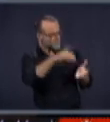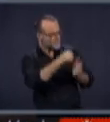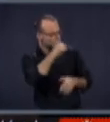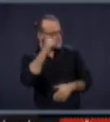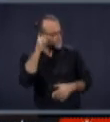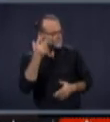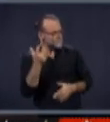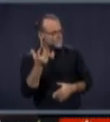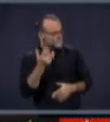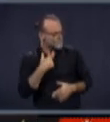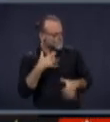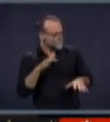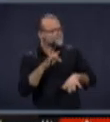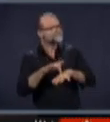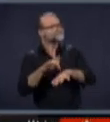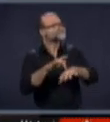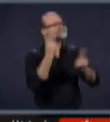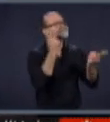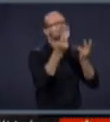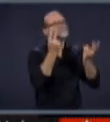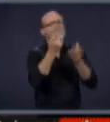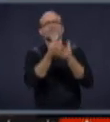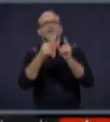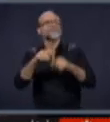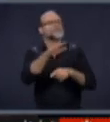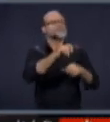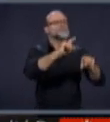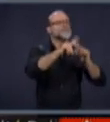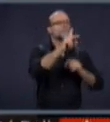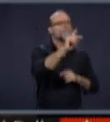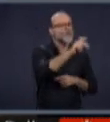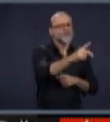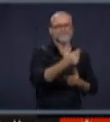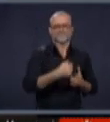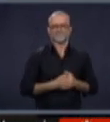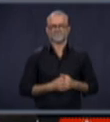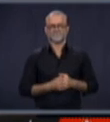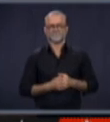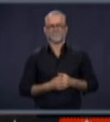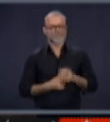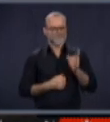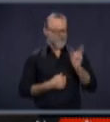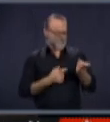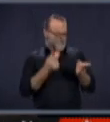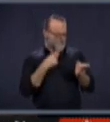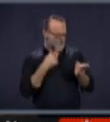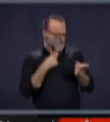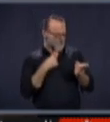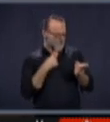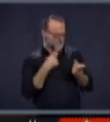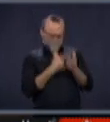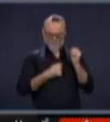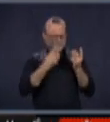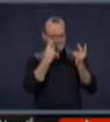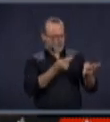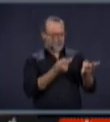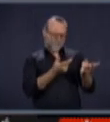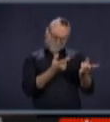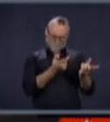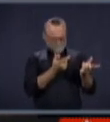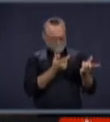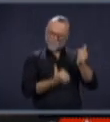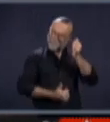hier. Nous avons circulé un peu pour voir ce qui se passait dans les parcs. Moi, et ce que